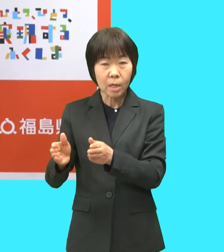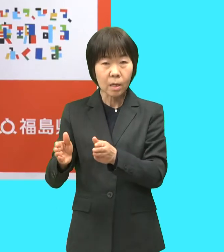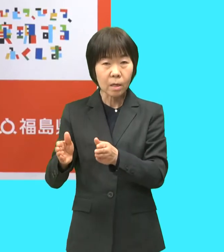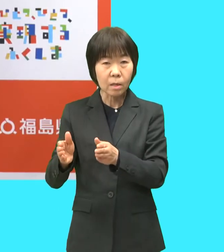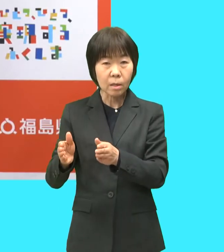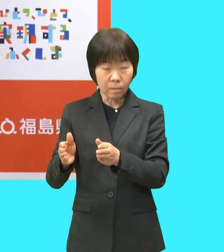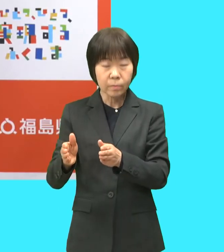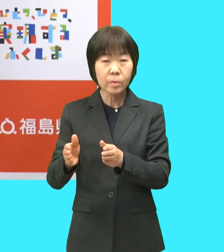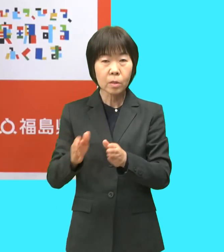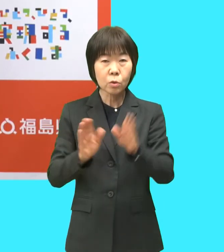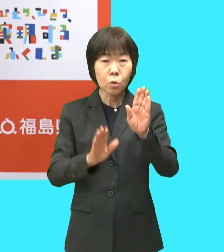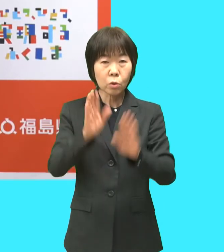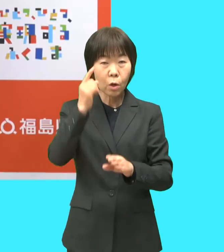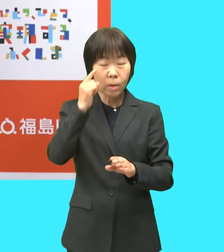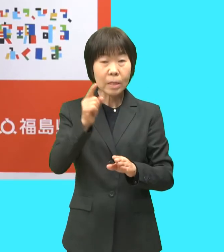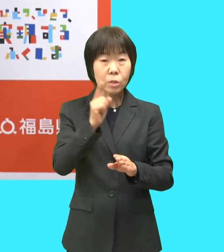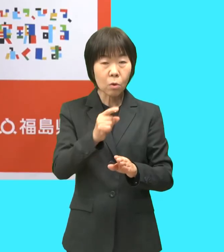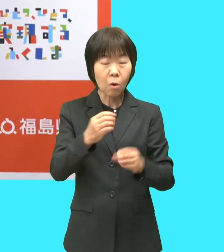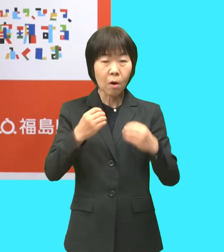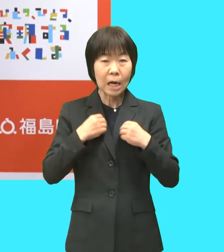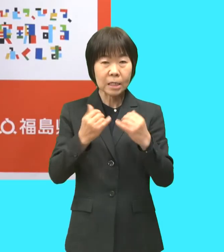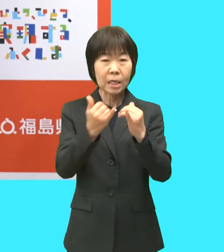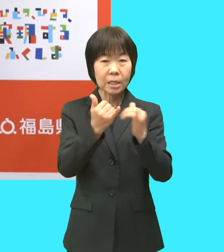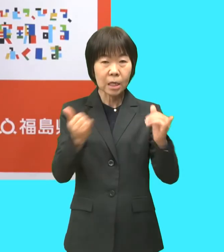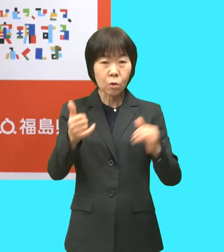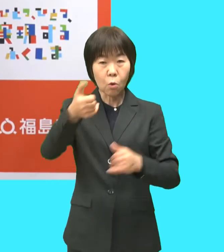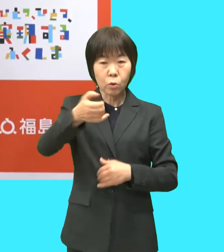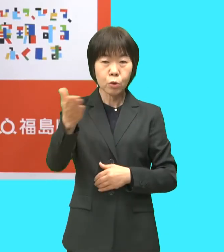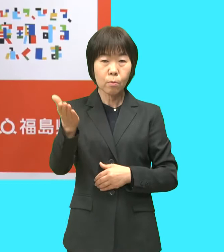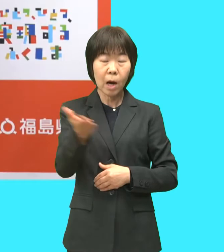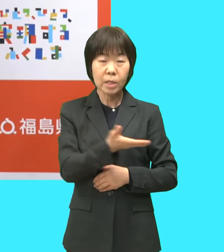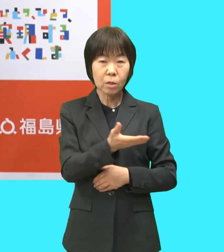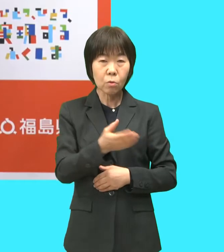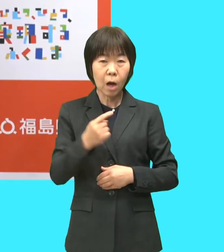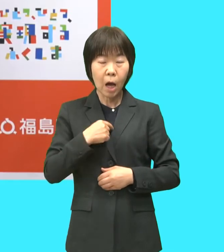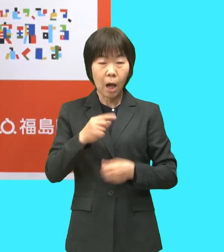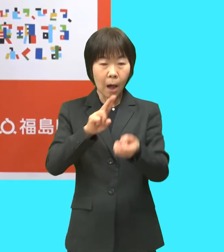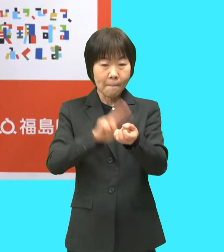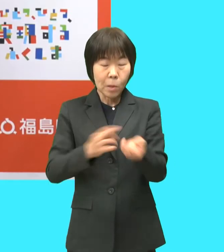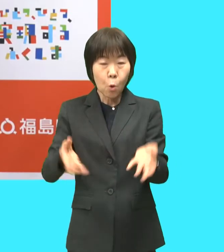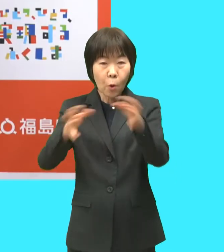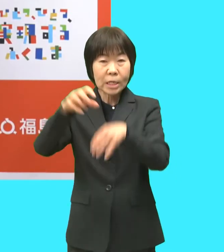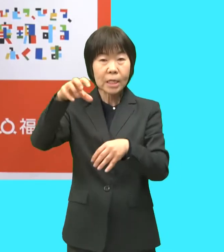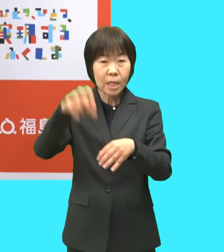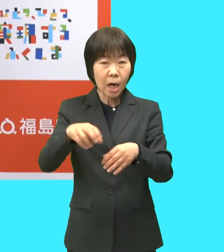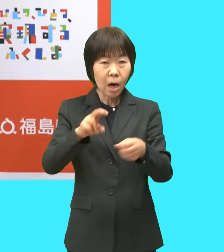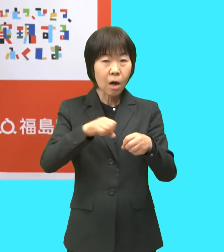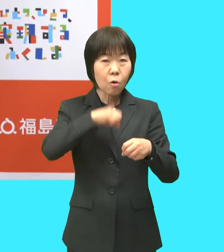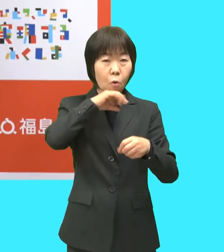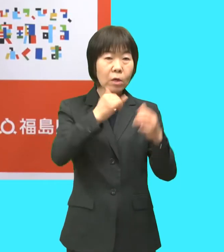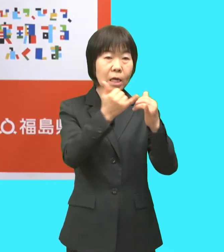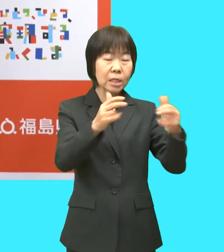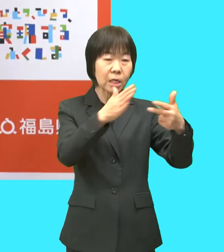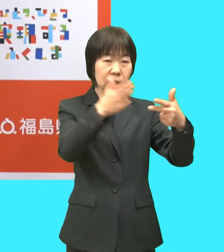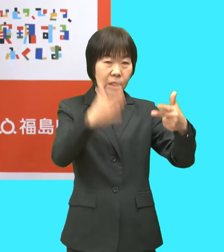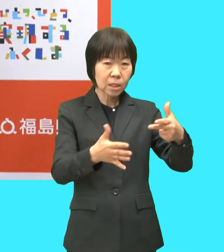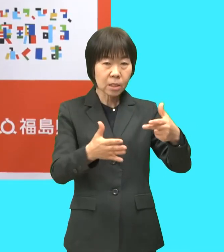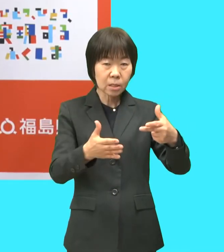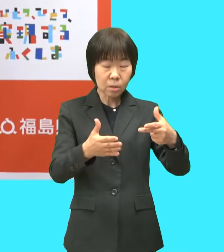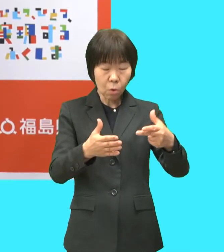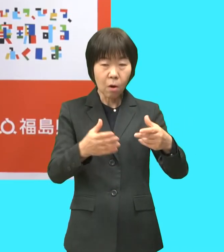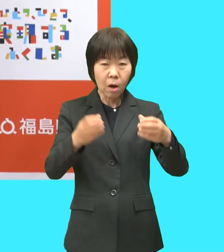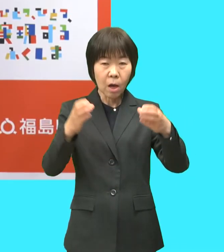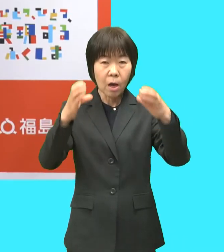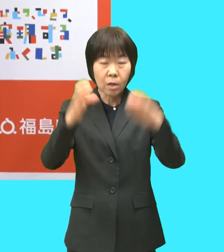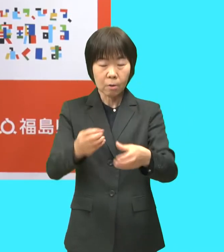の傾向として感染者の約5割が病院や高齢者施設で発生したクラスターの関